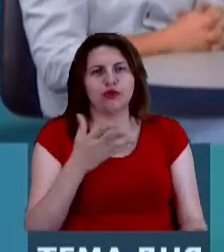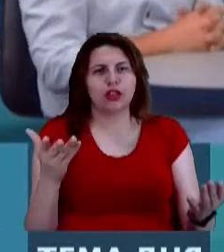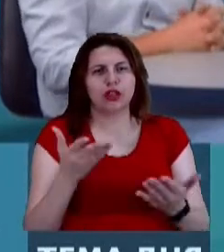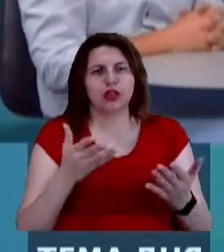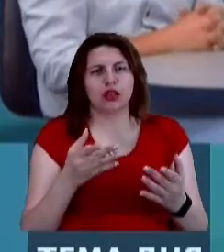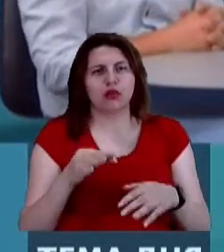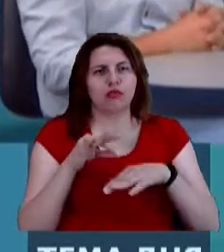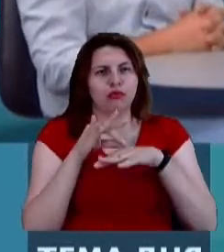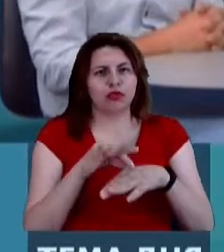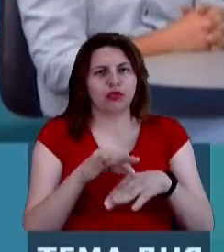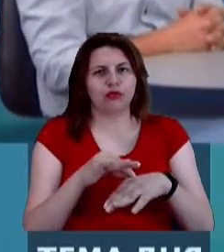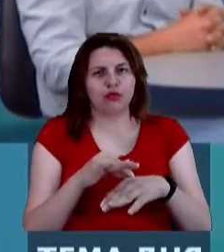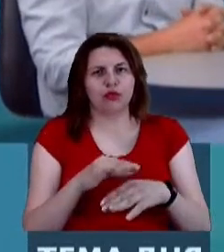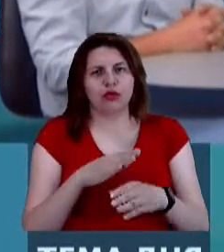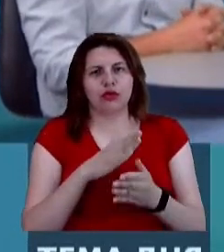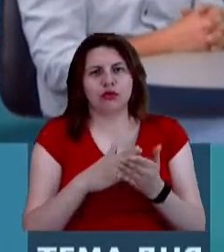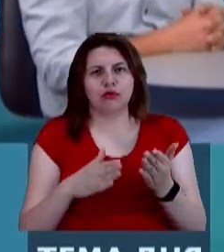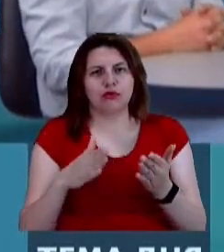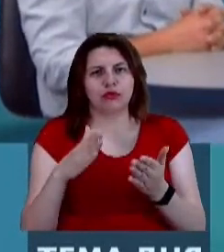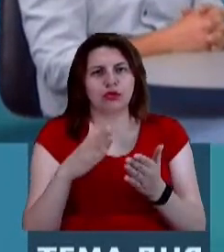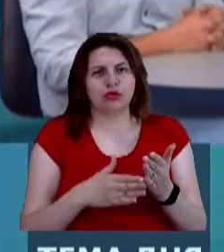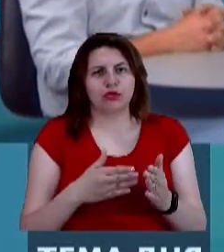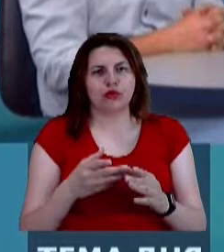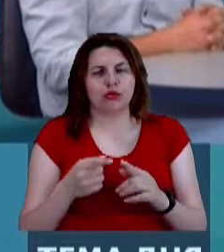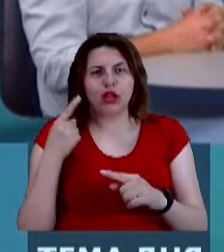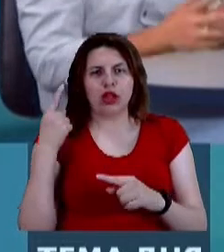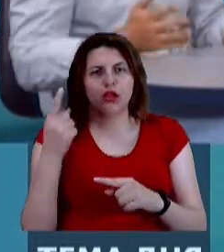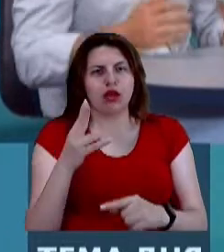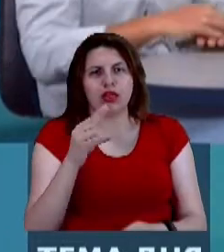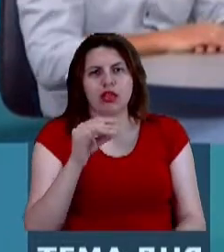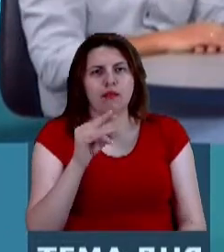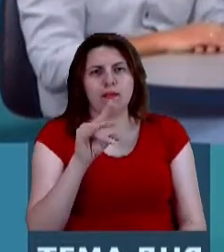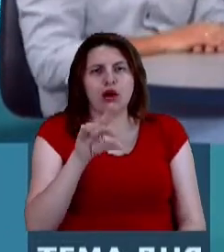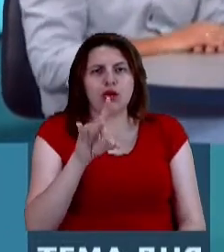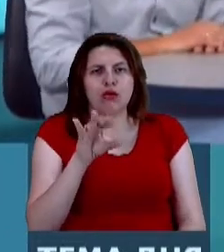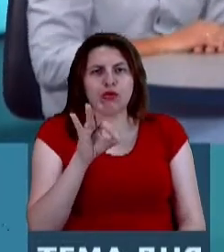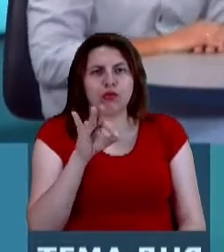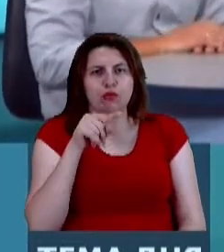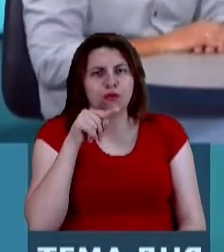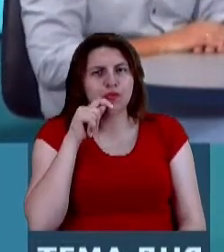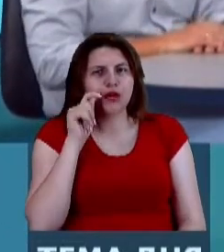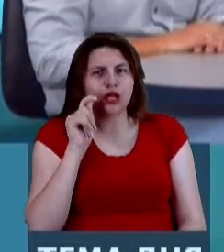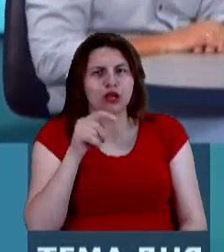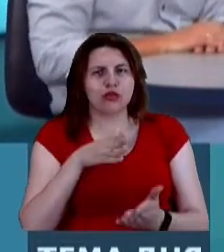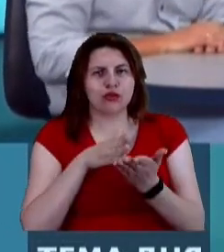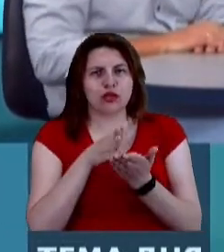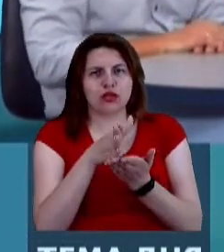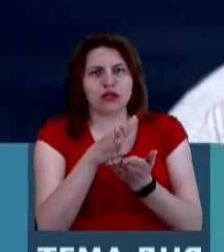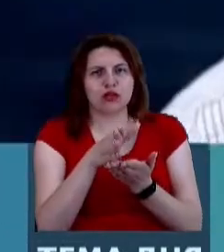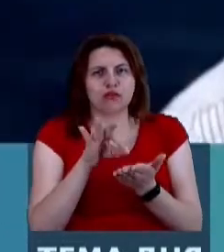проводять абсолютно далеко не про українську цілеспрямовану політику. А на жаль, от з боку